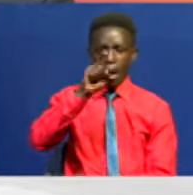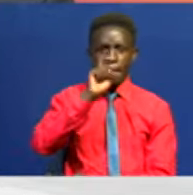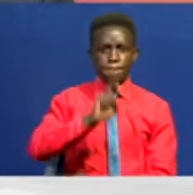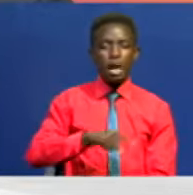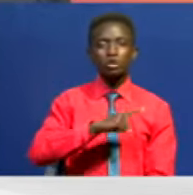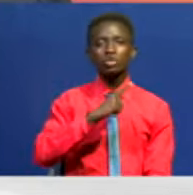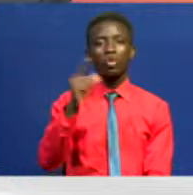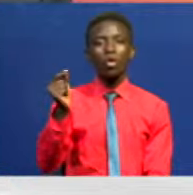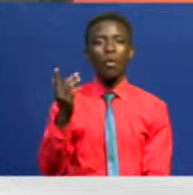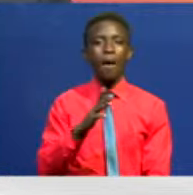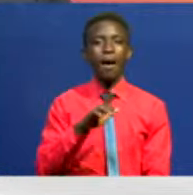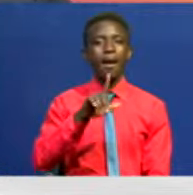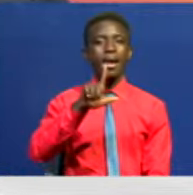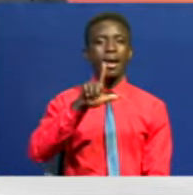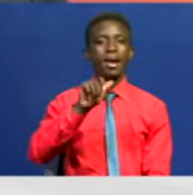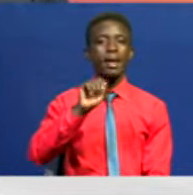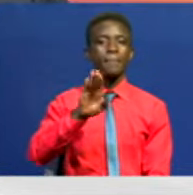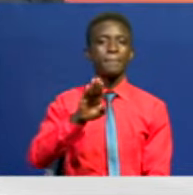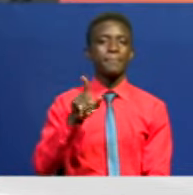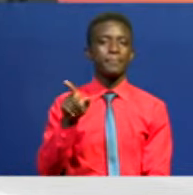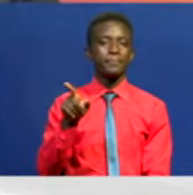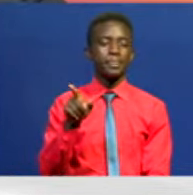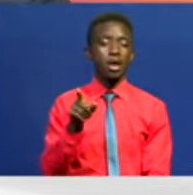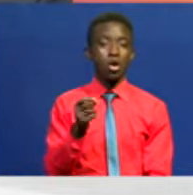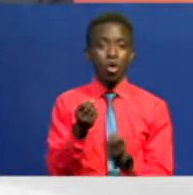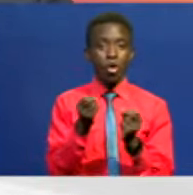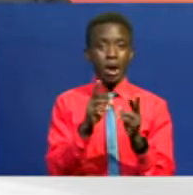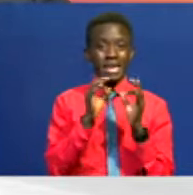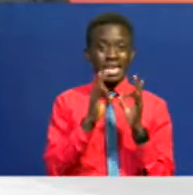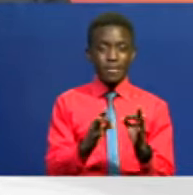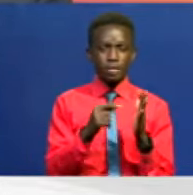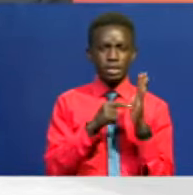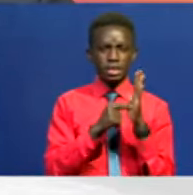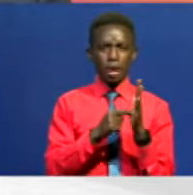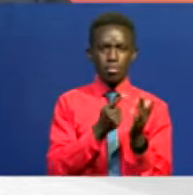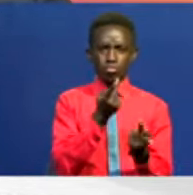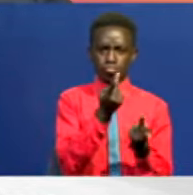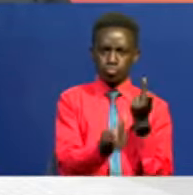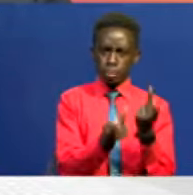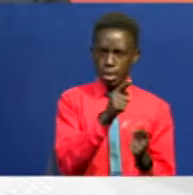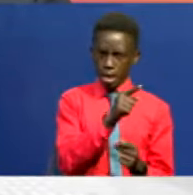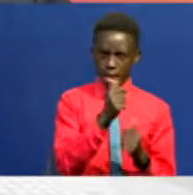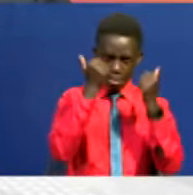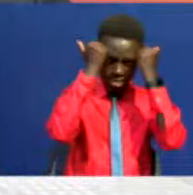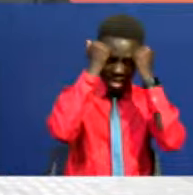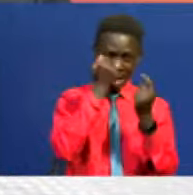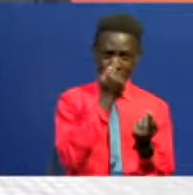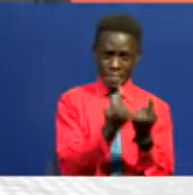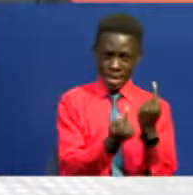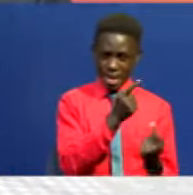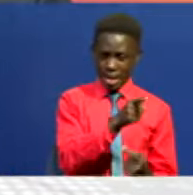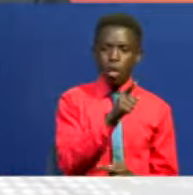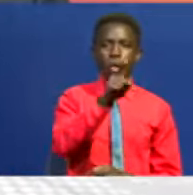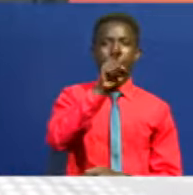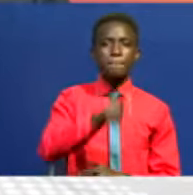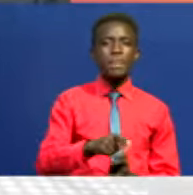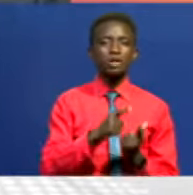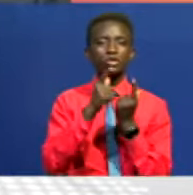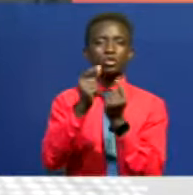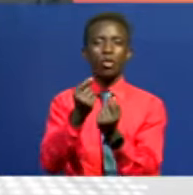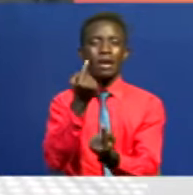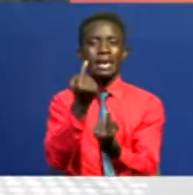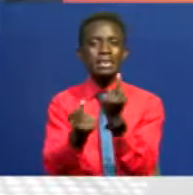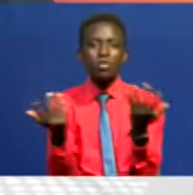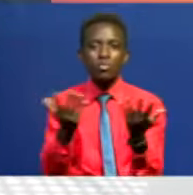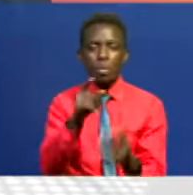kama ni chuo ambacho kinapeana maybe course kama hospitality, no, make sure you visit the kitchen. Kunayo restaurant, huwezi